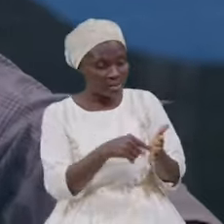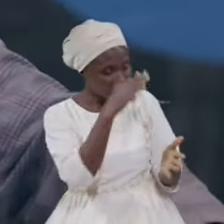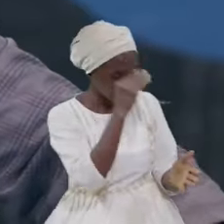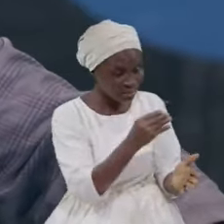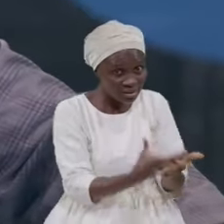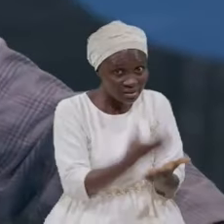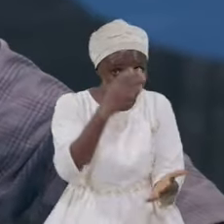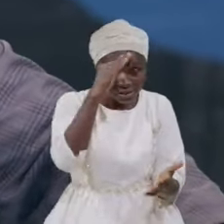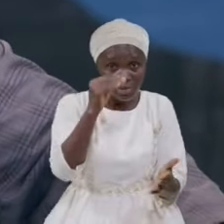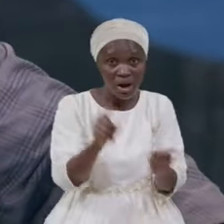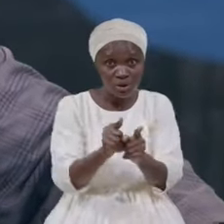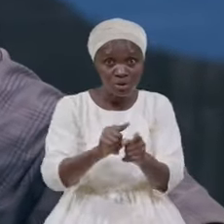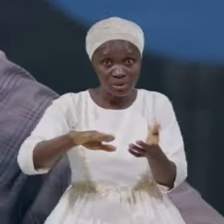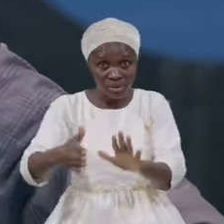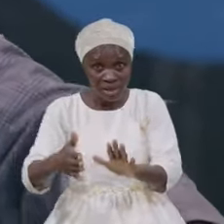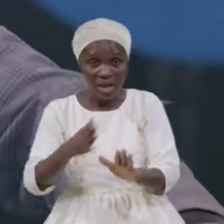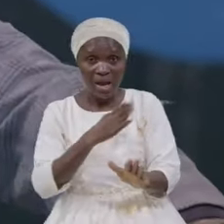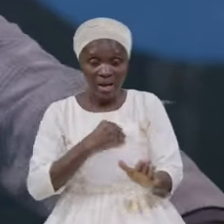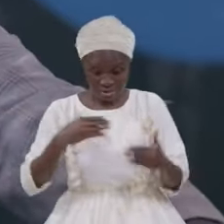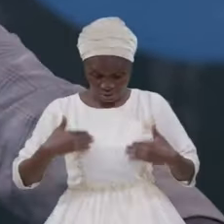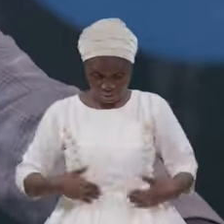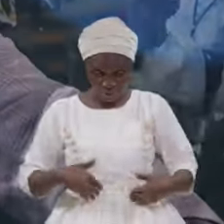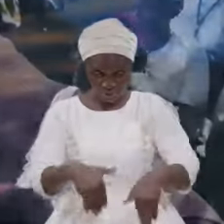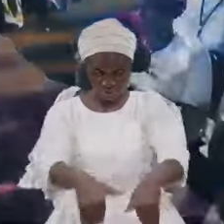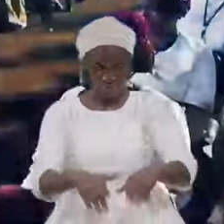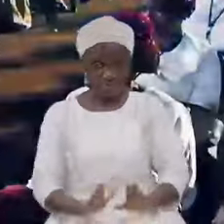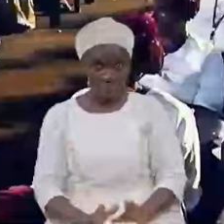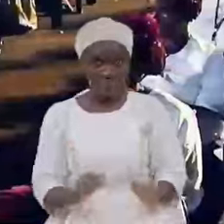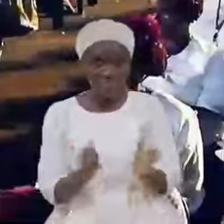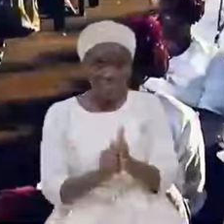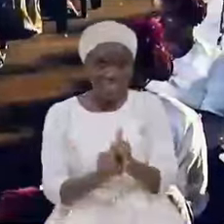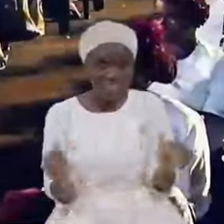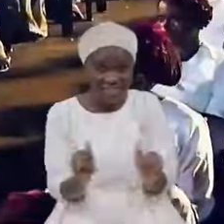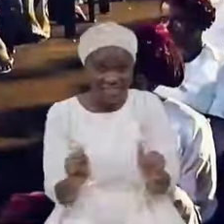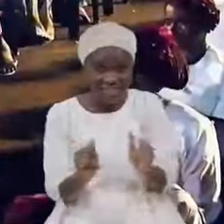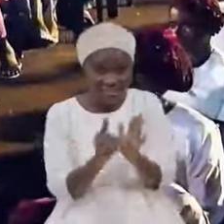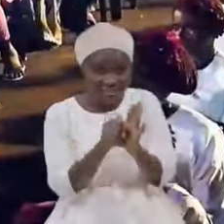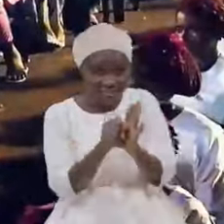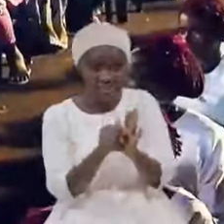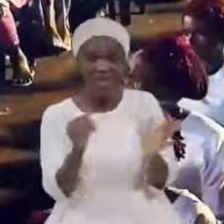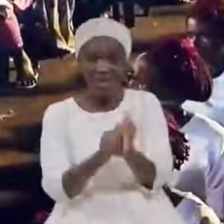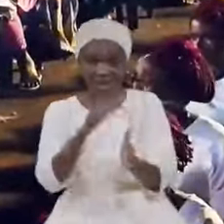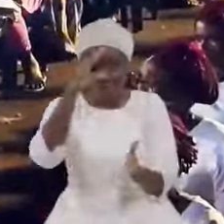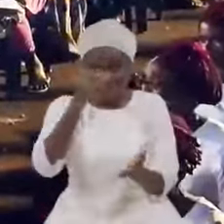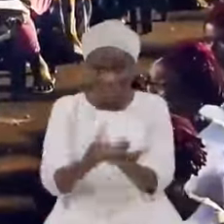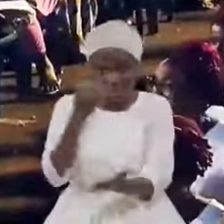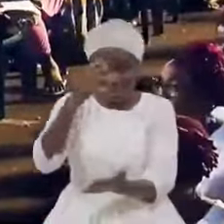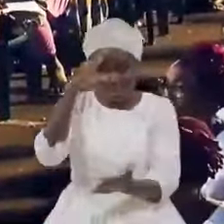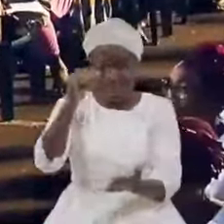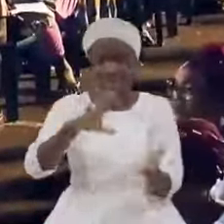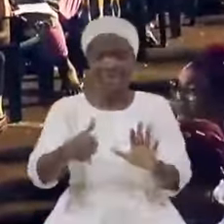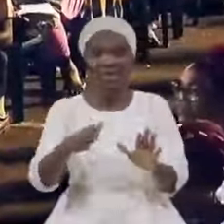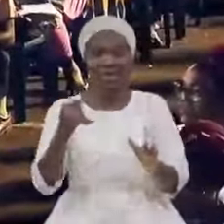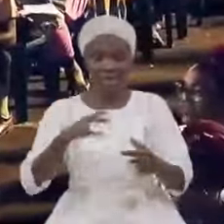que cet homme est mort. L'âme est allé dans l'au-delà.